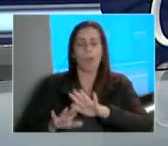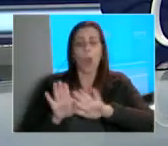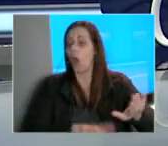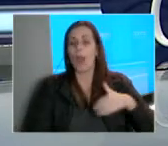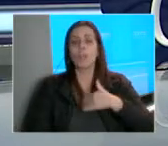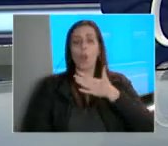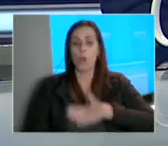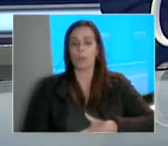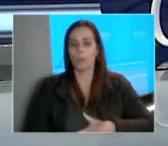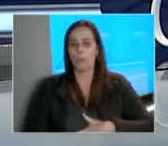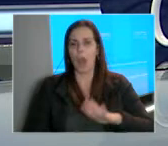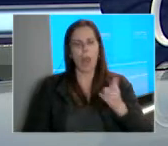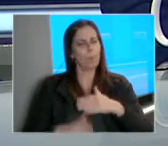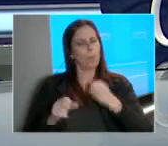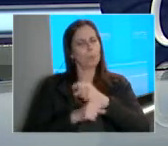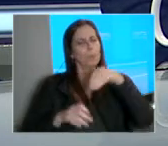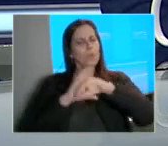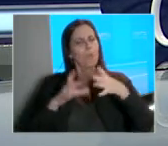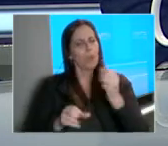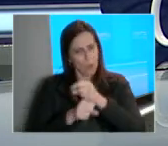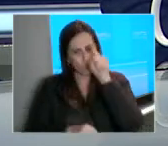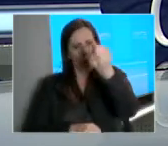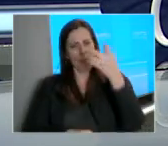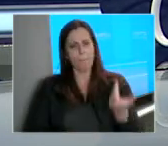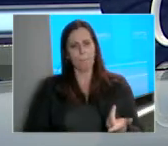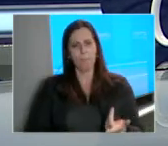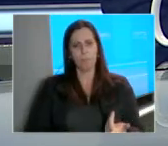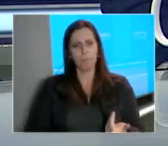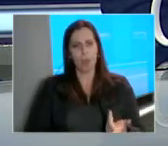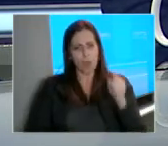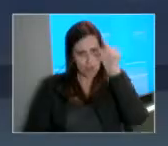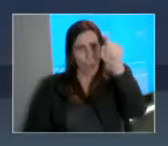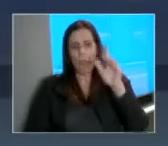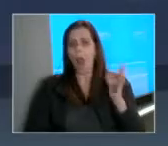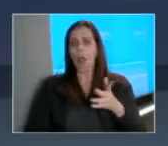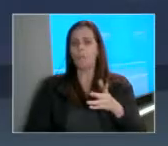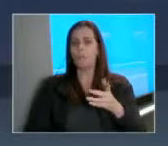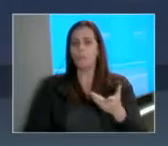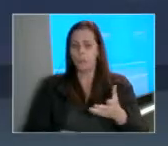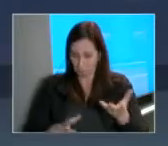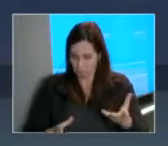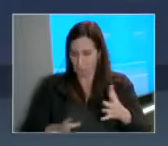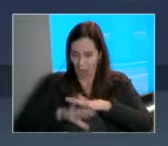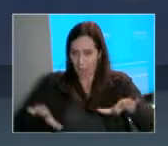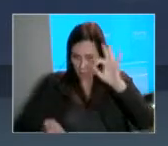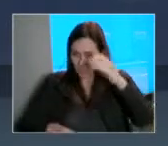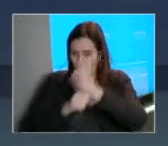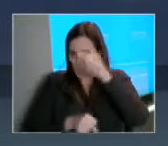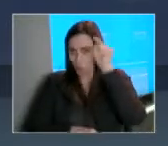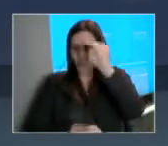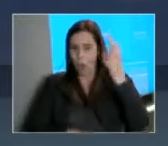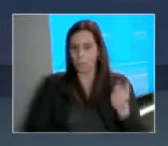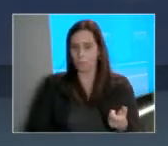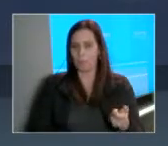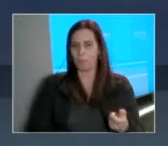אני רוצה. למה הם לא בונים את זה בתוך הכפר, בתוך גבעת השלושה? למה הם לא לוקחים חלק מהאדמות? אתה